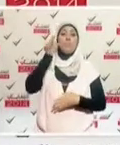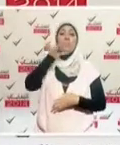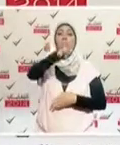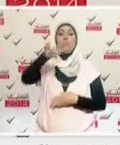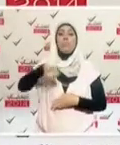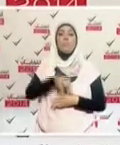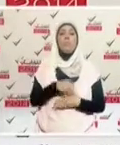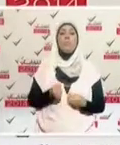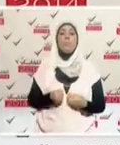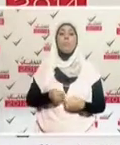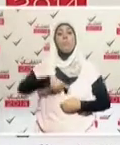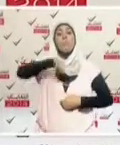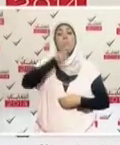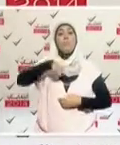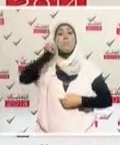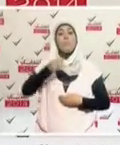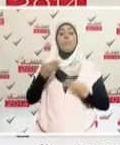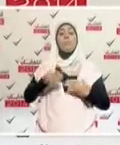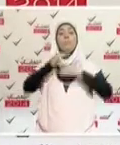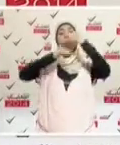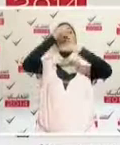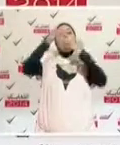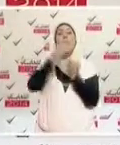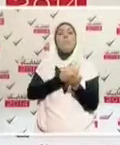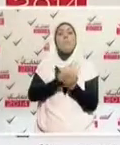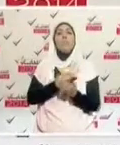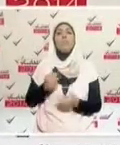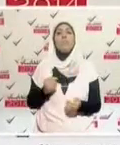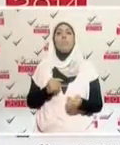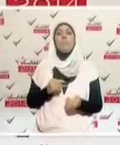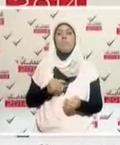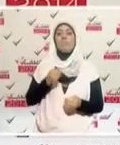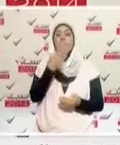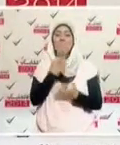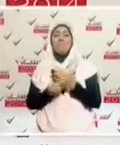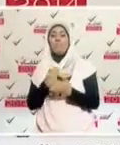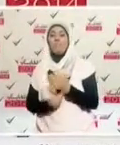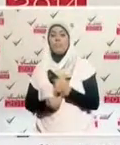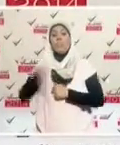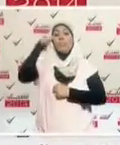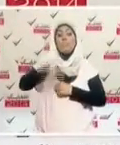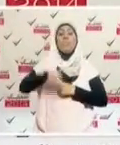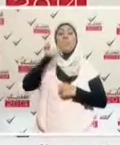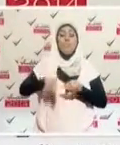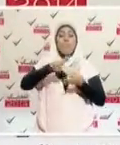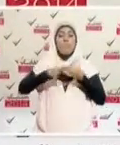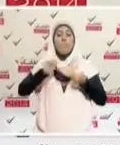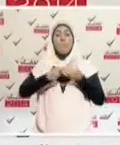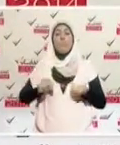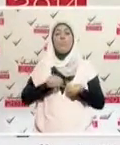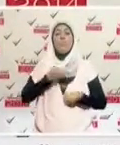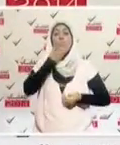وصبيل. ولكن تحسين الأوضاع الاقتصادية وحده ما يكفيش في غياب الأمن والأمان مدام ولا عن